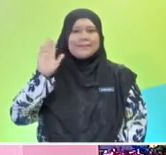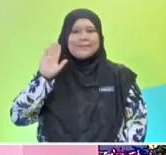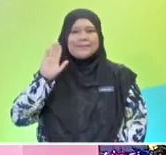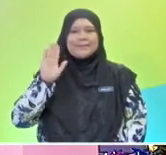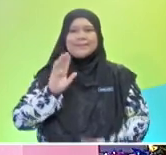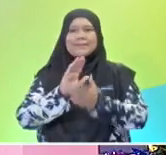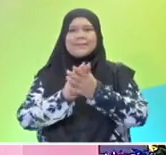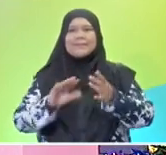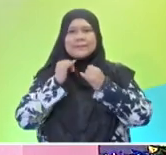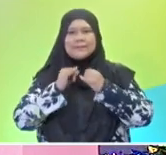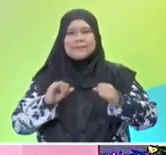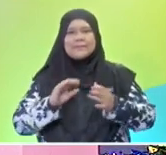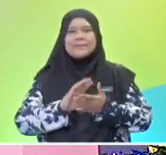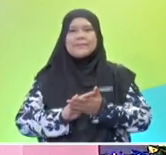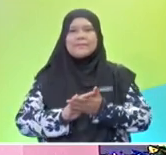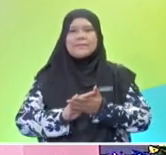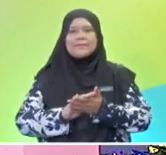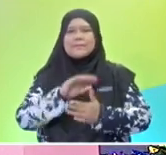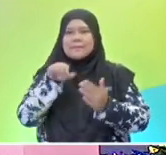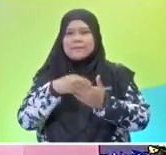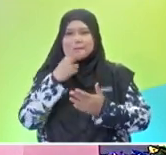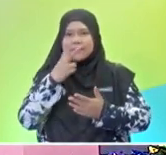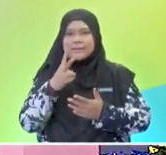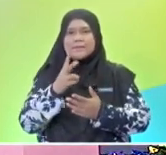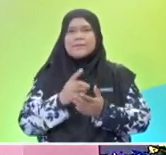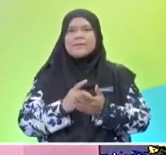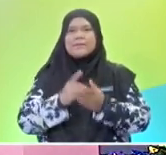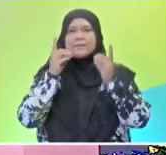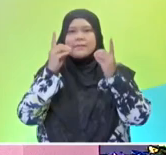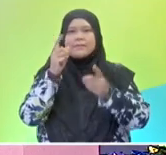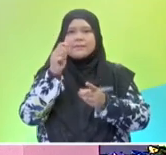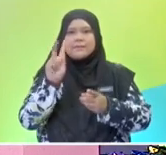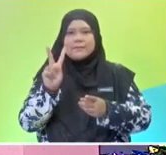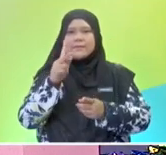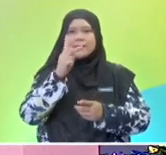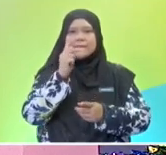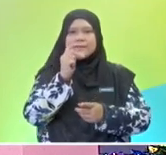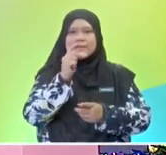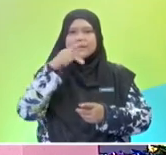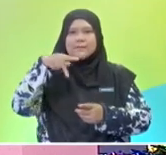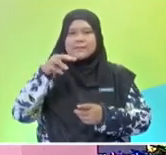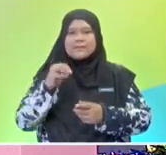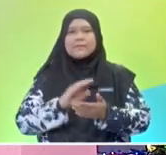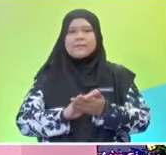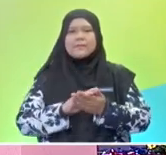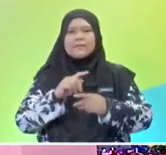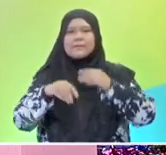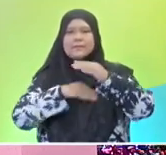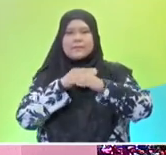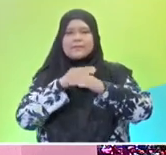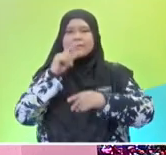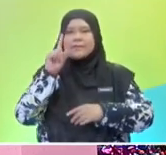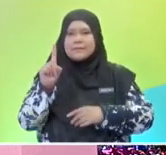Selamat sejahtera. Anda semua sedang menonton Didik TV KPM. Sekarang kita dalam slot tahap 1. Sama-sama kita nak